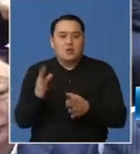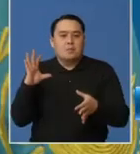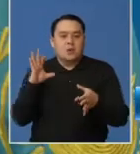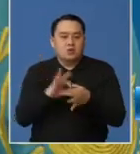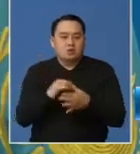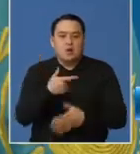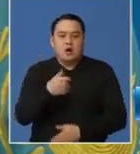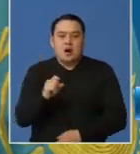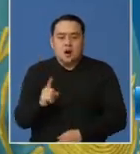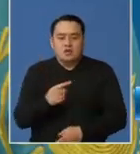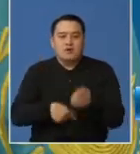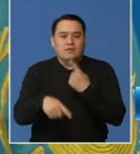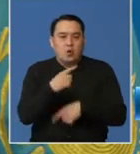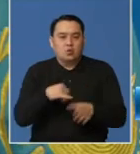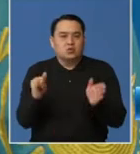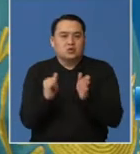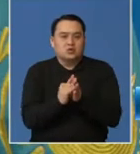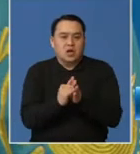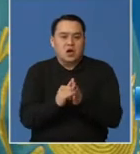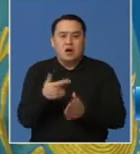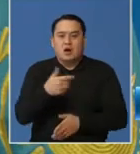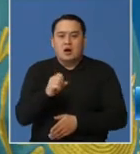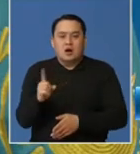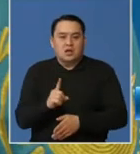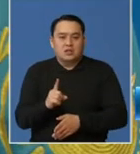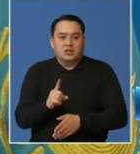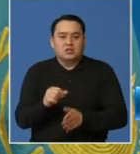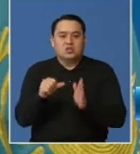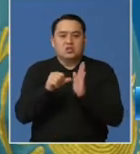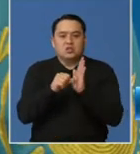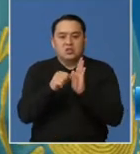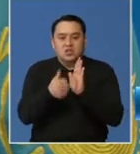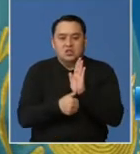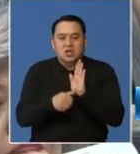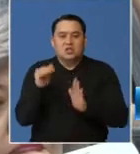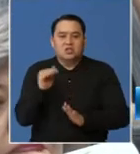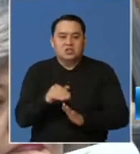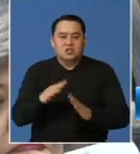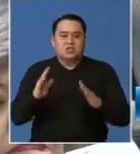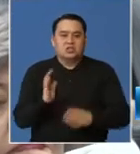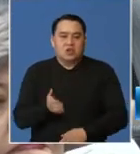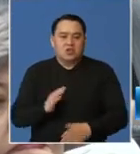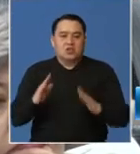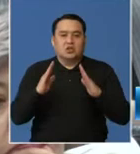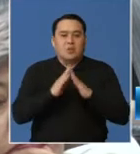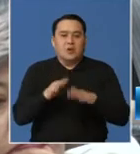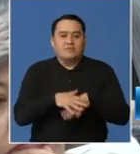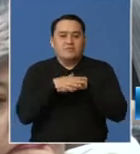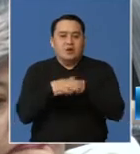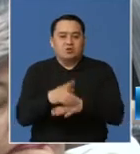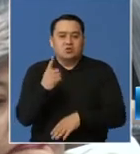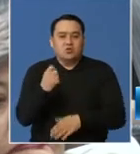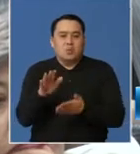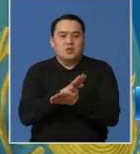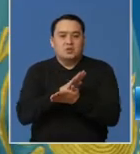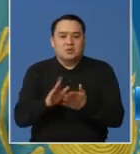газу. Безвозмездно будут установлены датчики угарного газа в 16 тысяч частных домах. Будет ежегодно выделяться 100